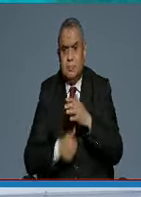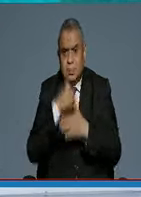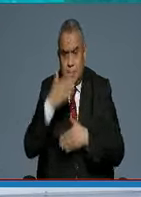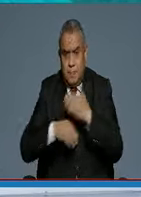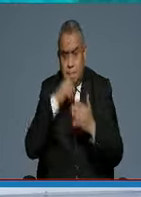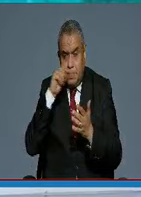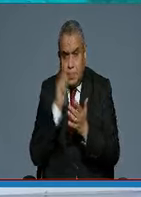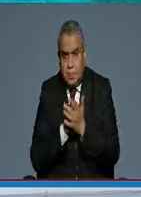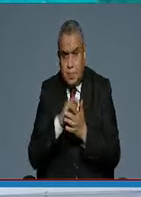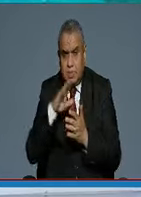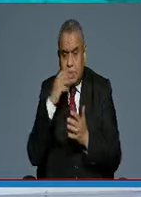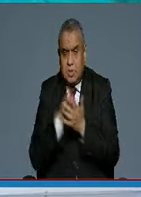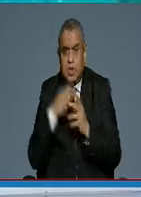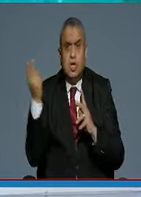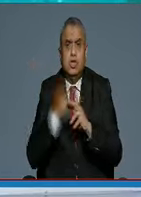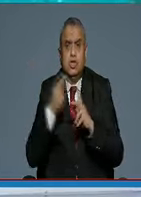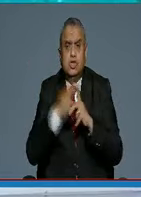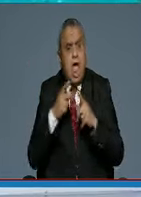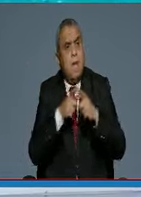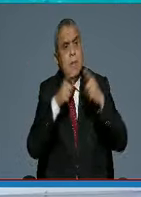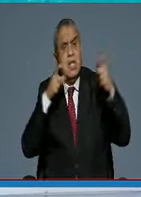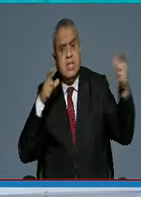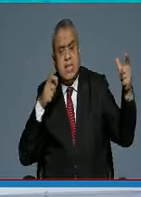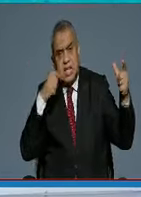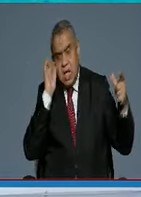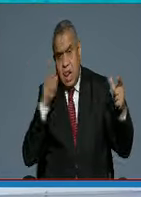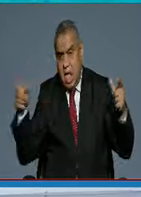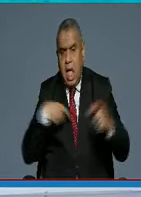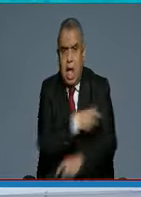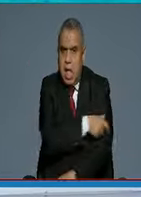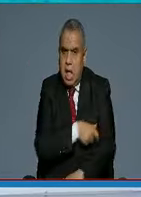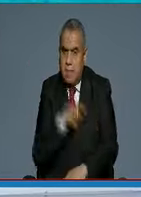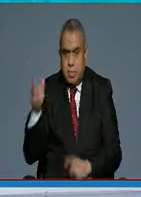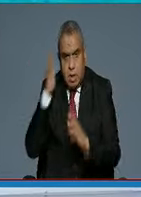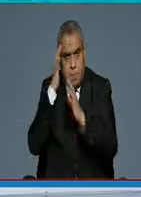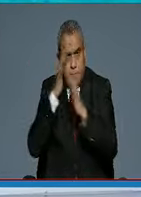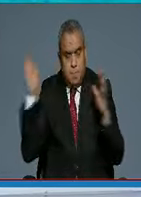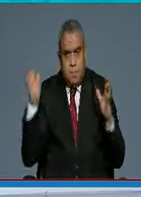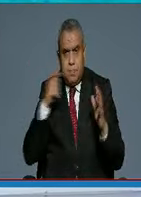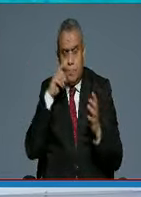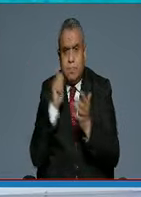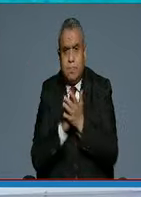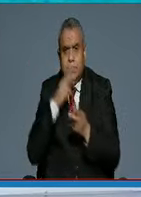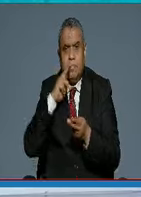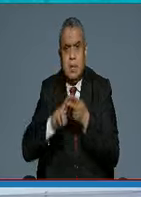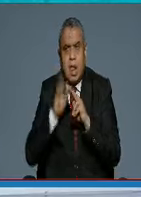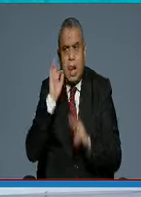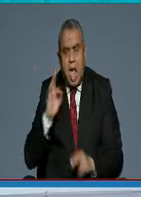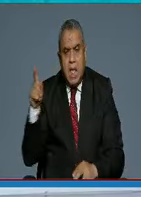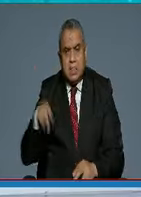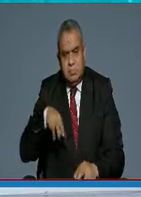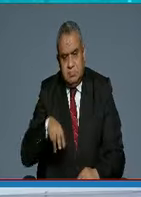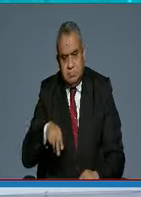بس عمرك ما هتسيطر على جمهور بس الكابتن القائد تصرفاته محسوبه جدا